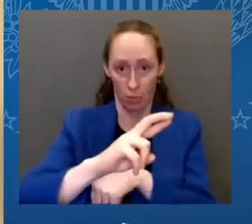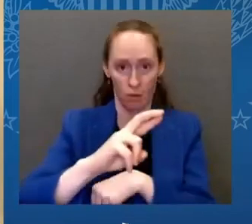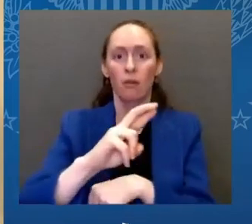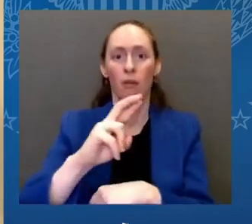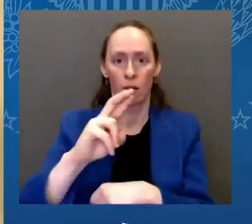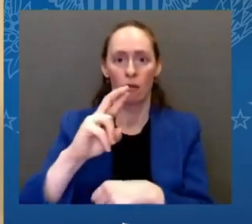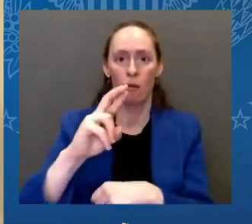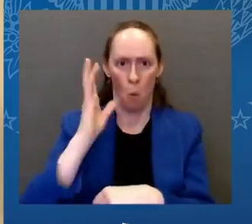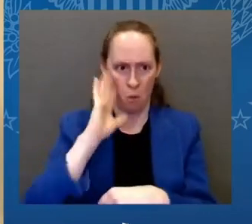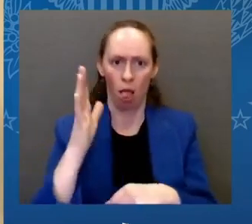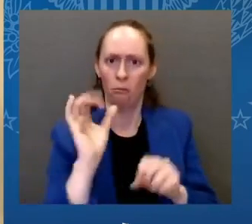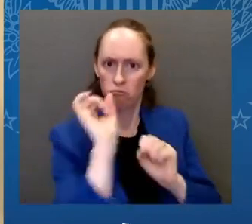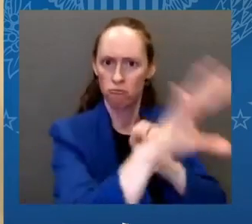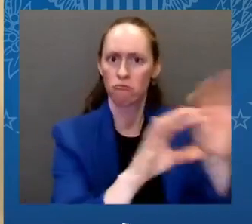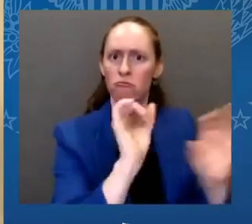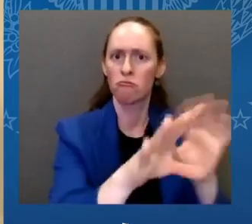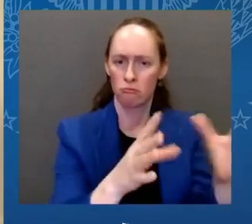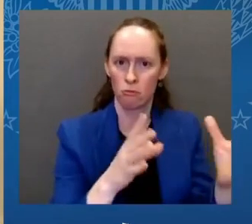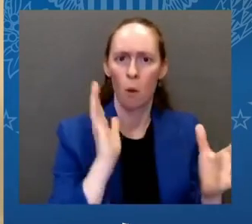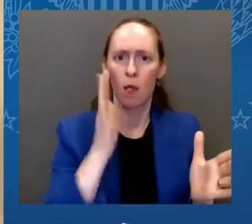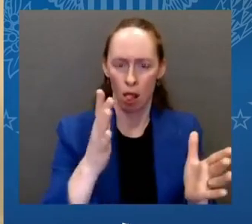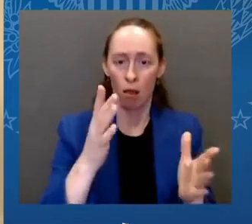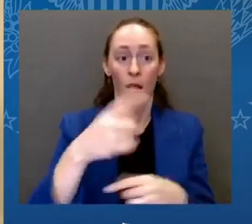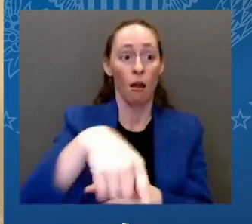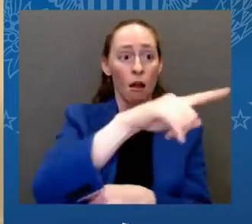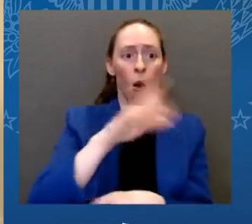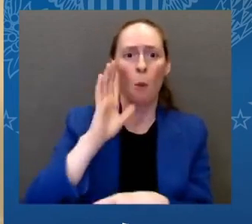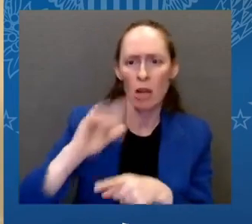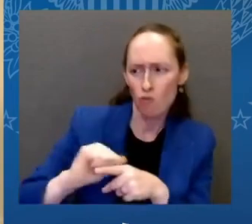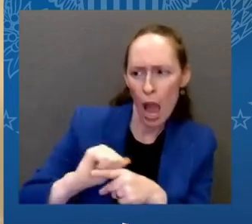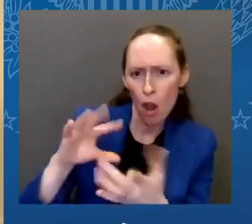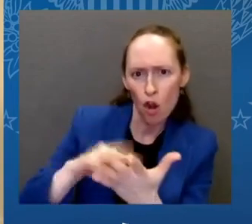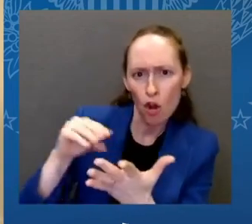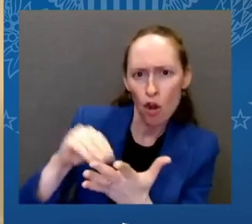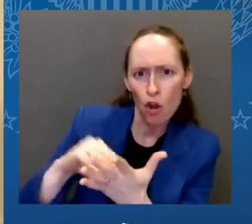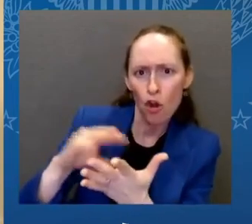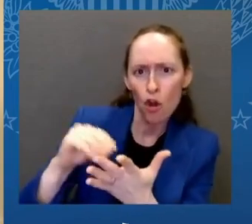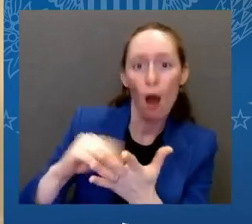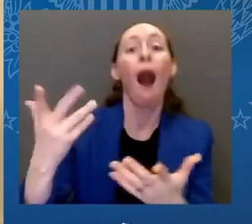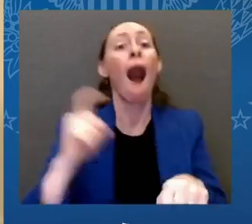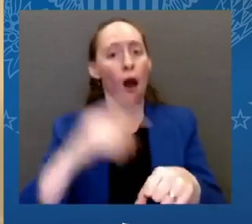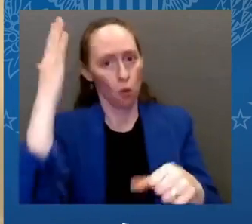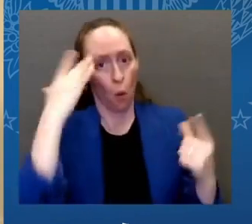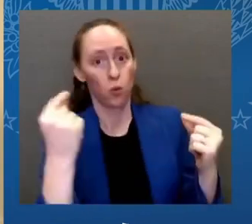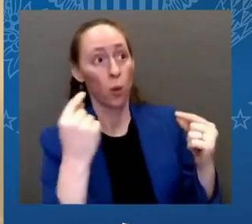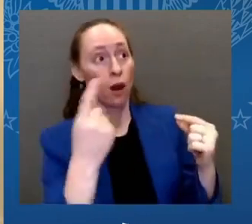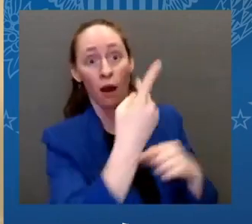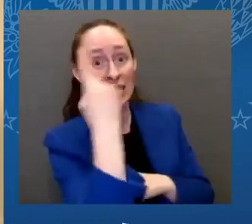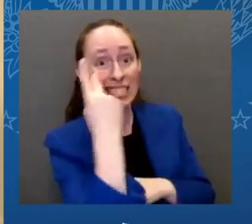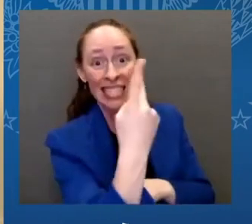протиповітряних ракет Patriot, який буде становити хребет нової